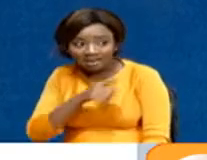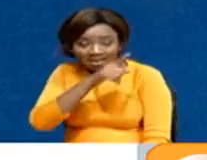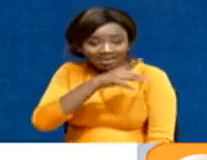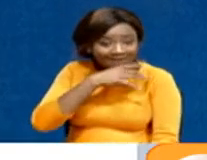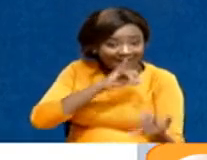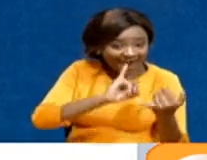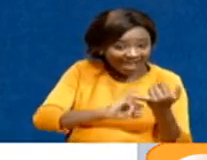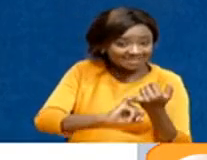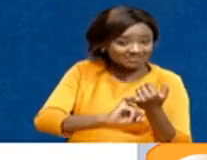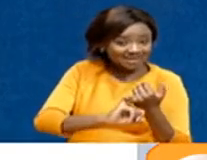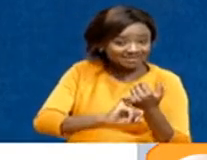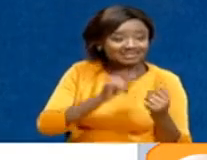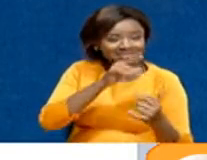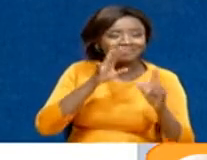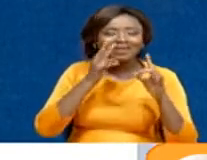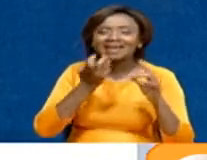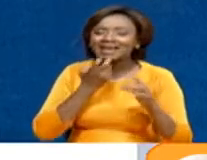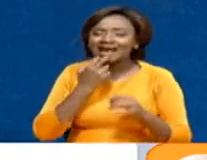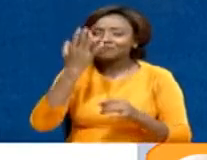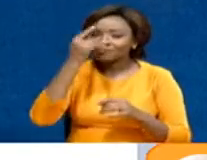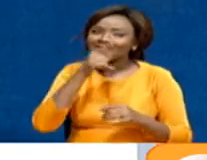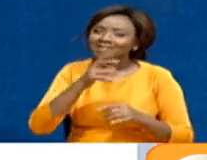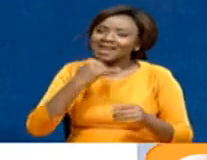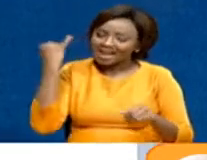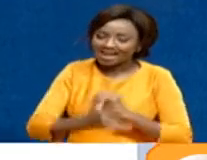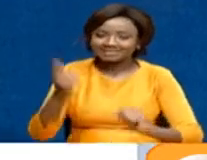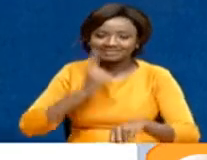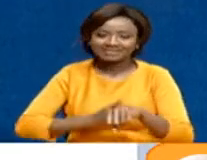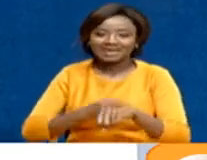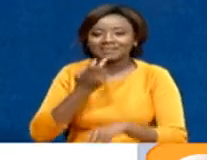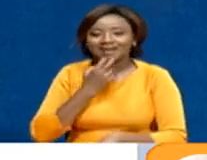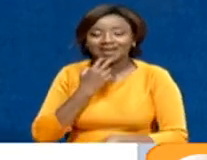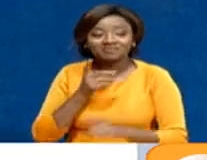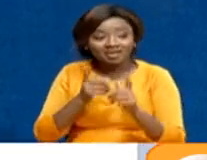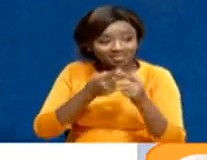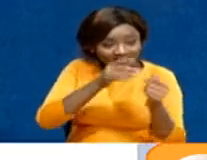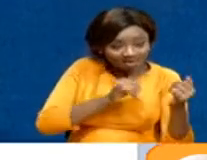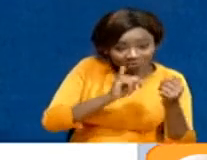harusi, hiki ndicho kitakuwa kicheko chake cha mwisho, na bi harusi, hiki